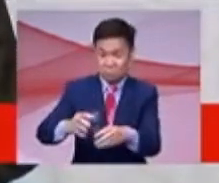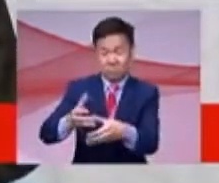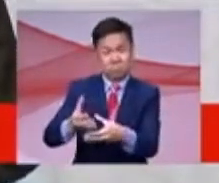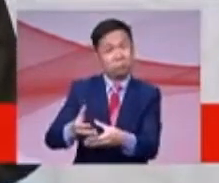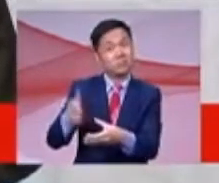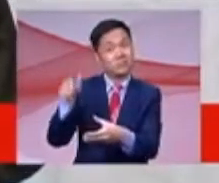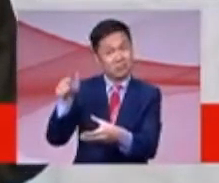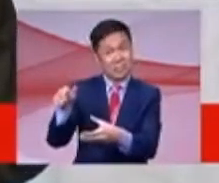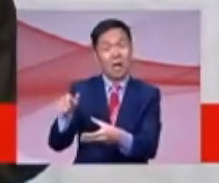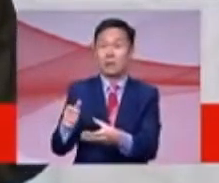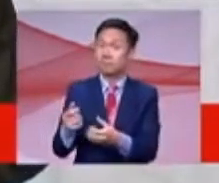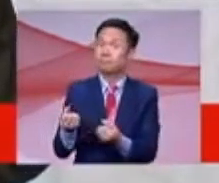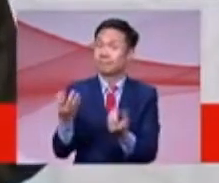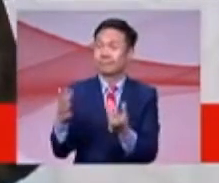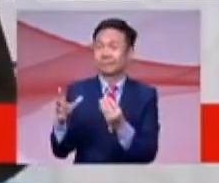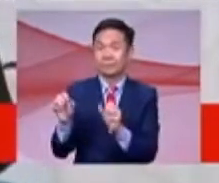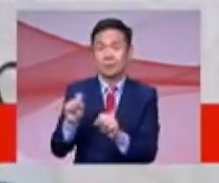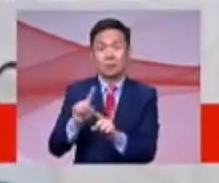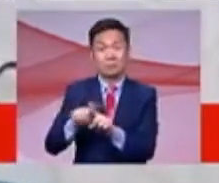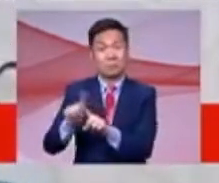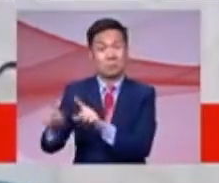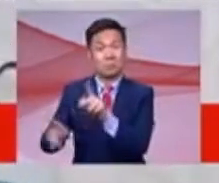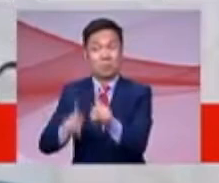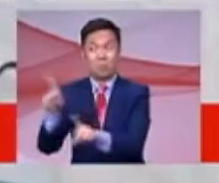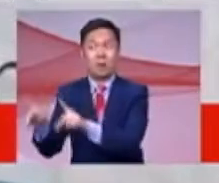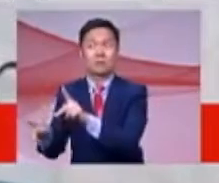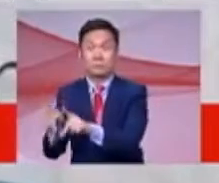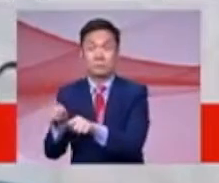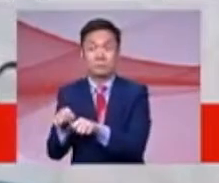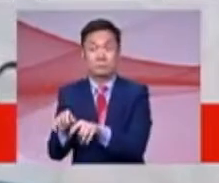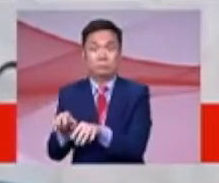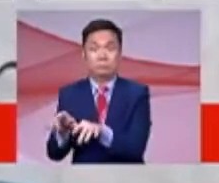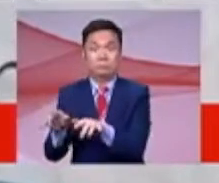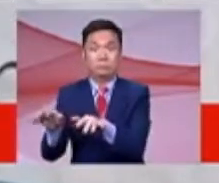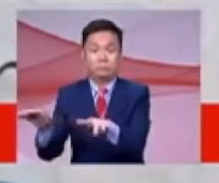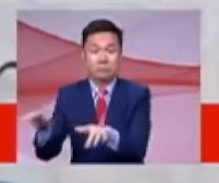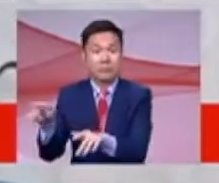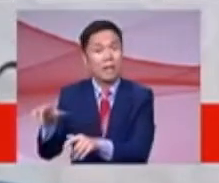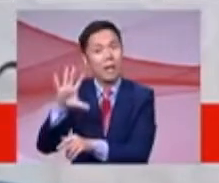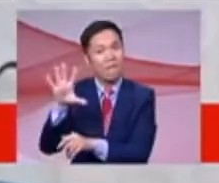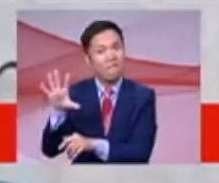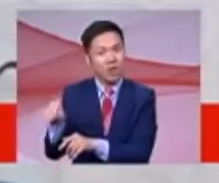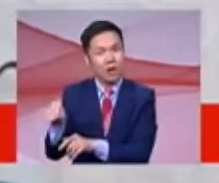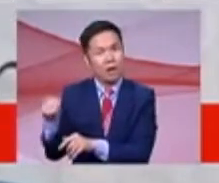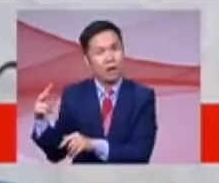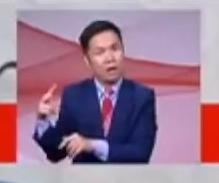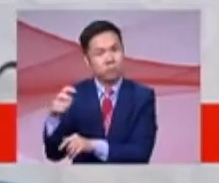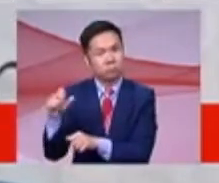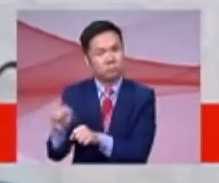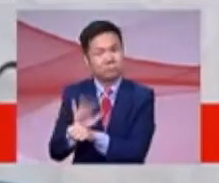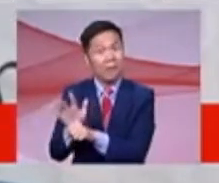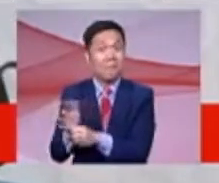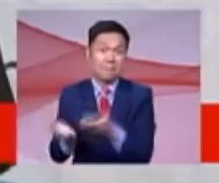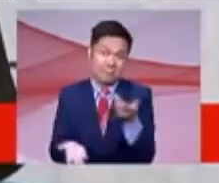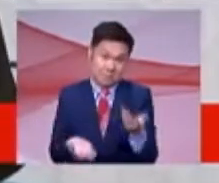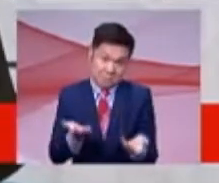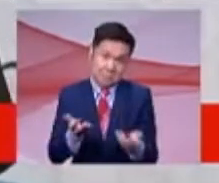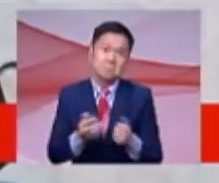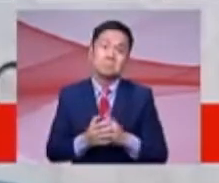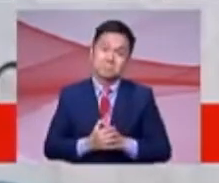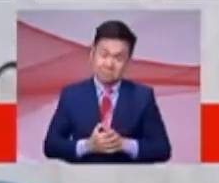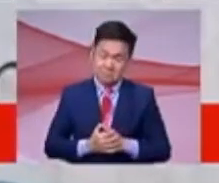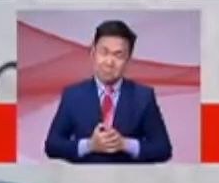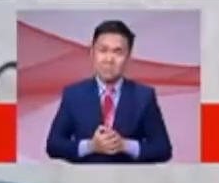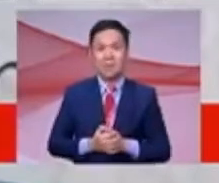lebih ada lagi ramai yang telah dijangkiti oleh South African variant. Next slide. Jadi untuk kita